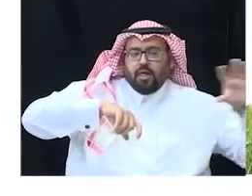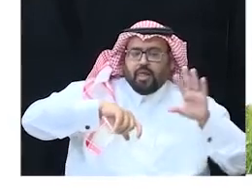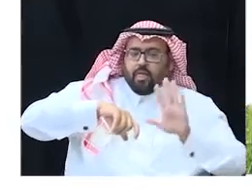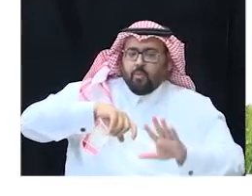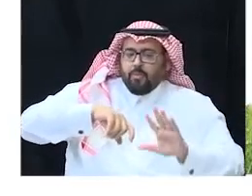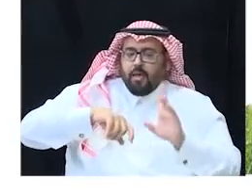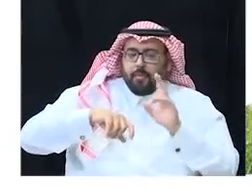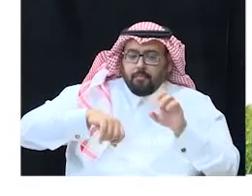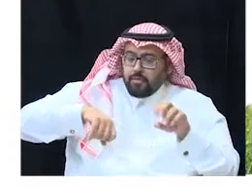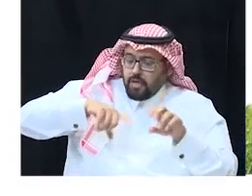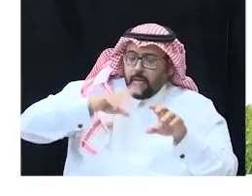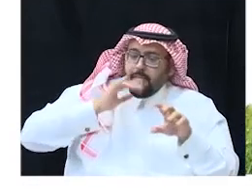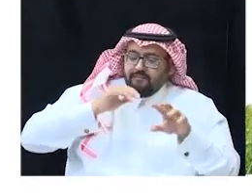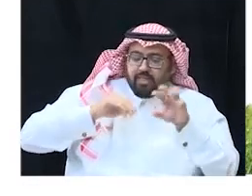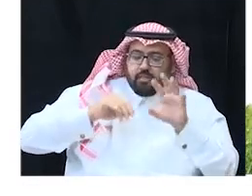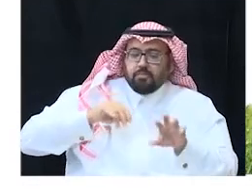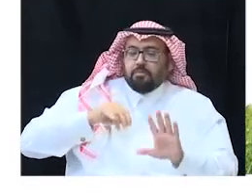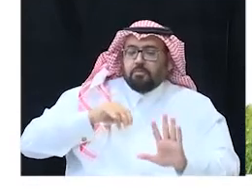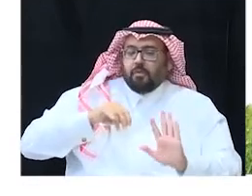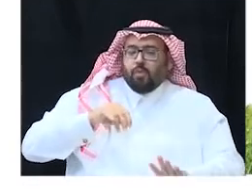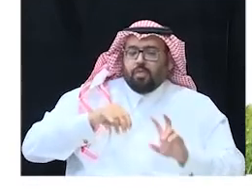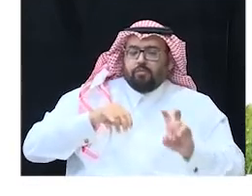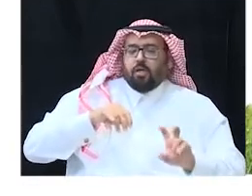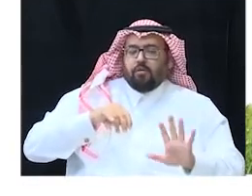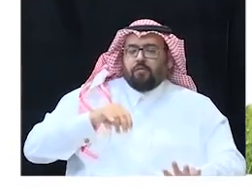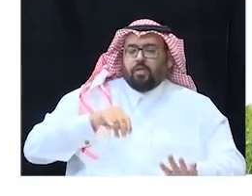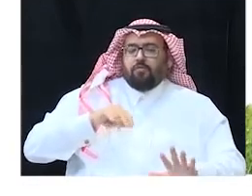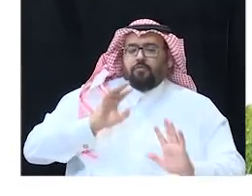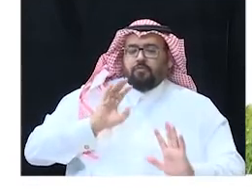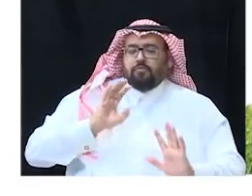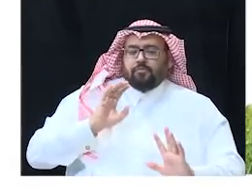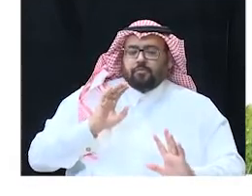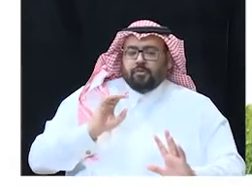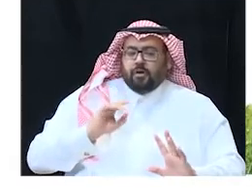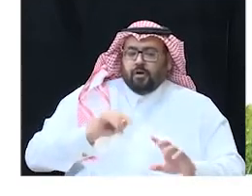دفع، فإنها لن تتحرك من مكانها.